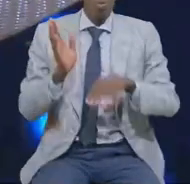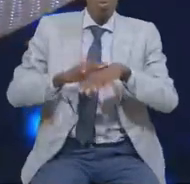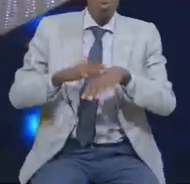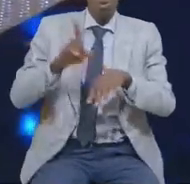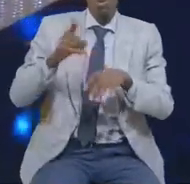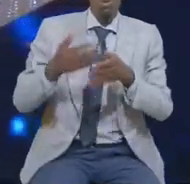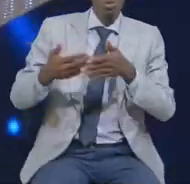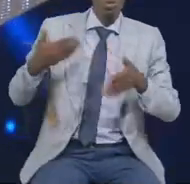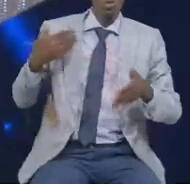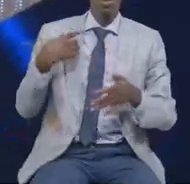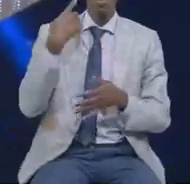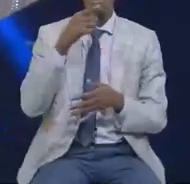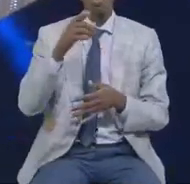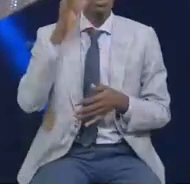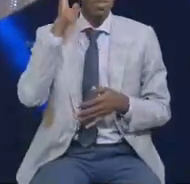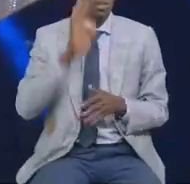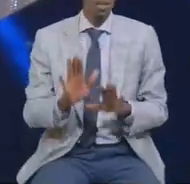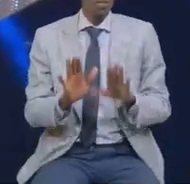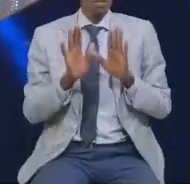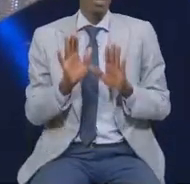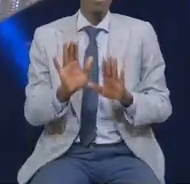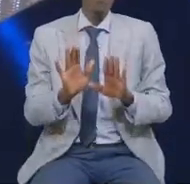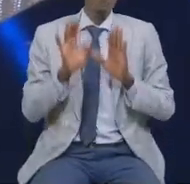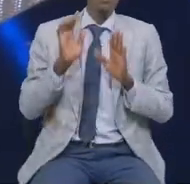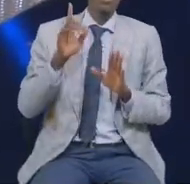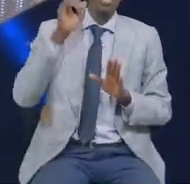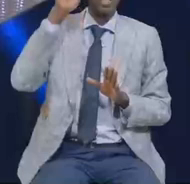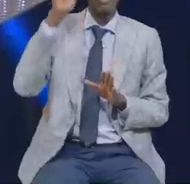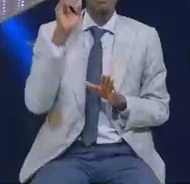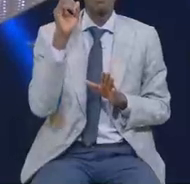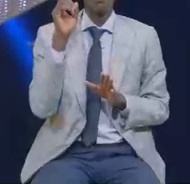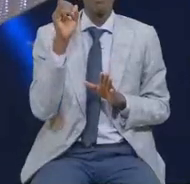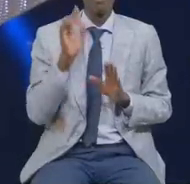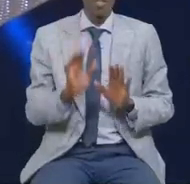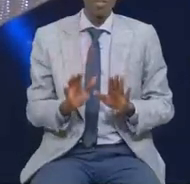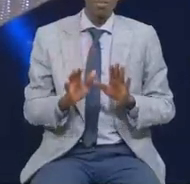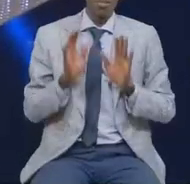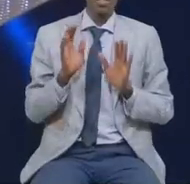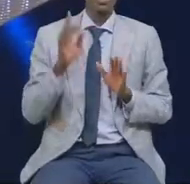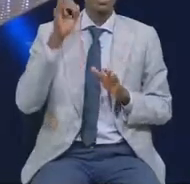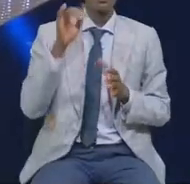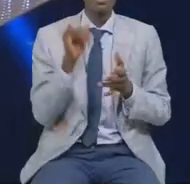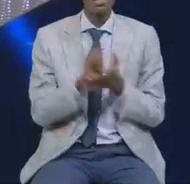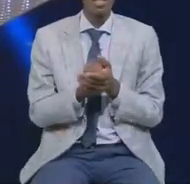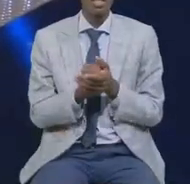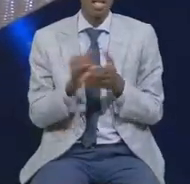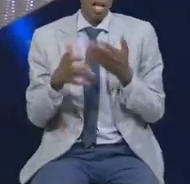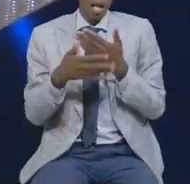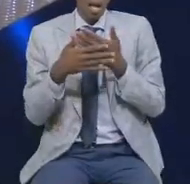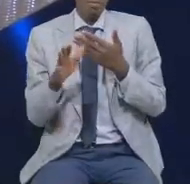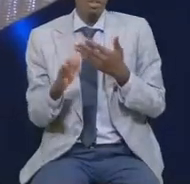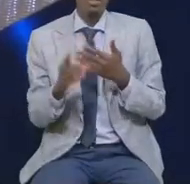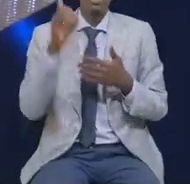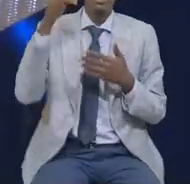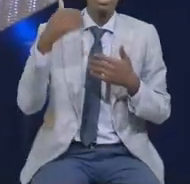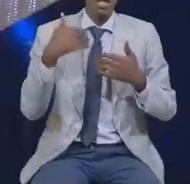vous devez craindre. Craignez, ce sont les paroles de Jésus. Craignez celui qui, après avoir